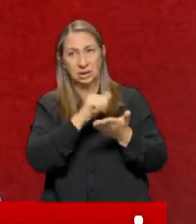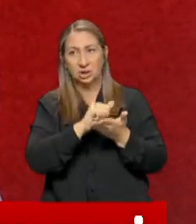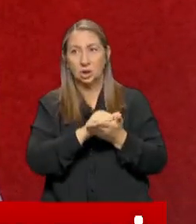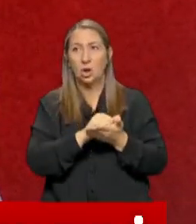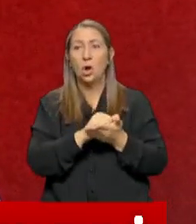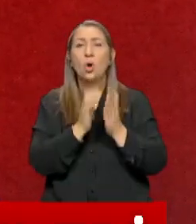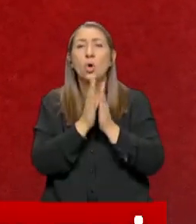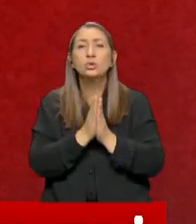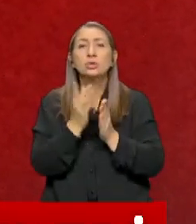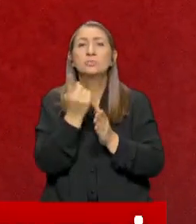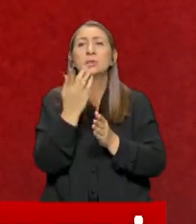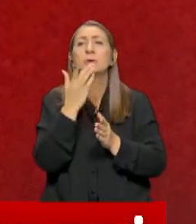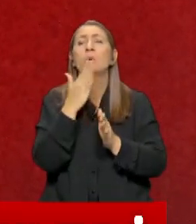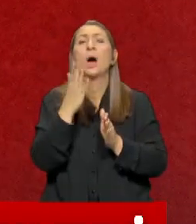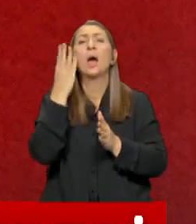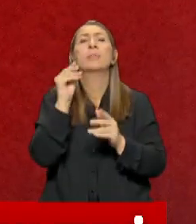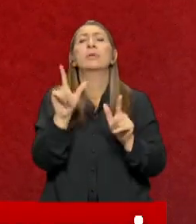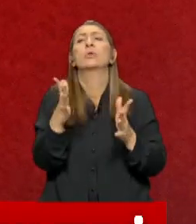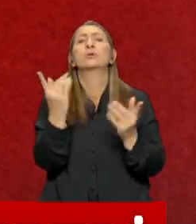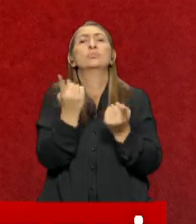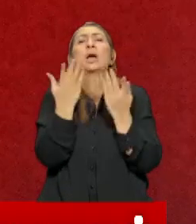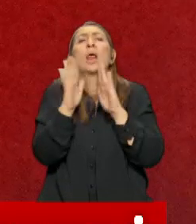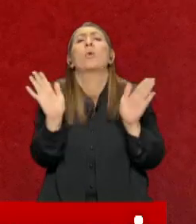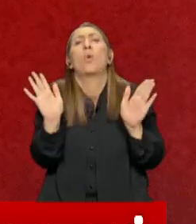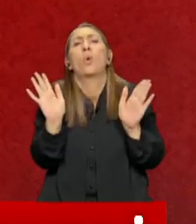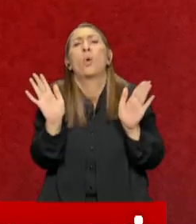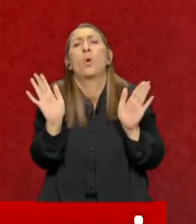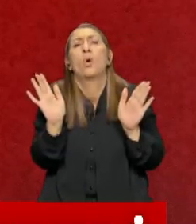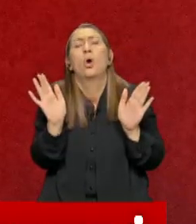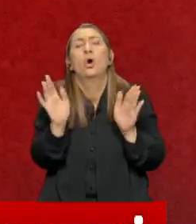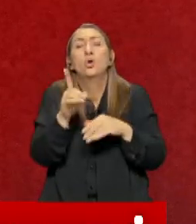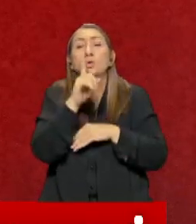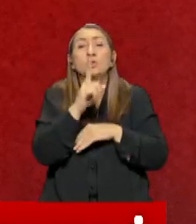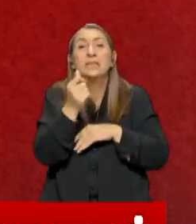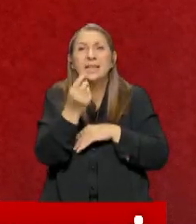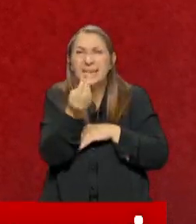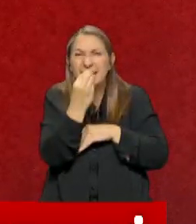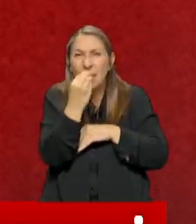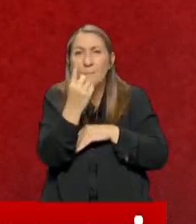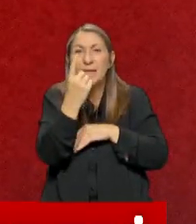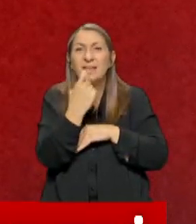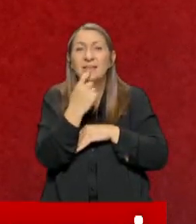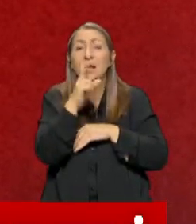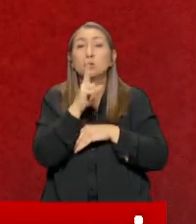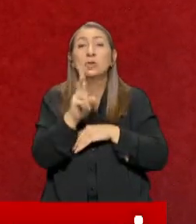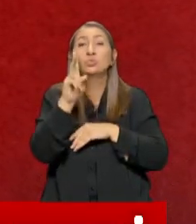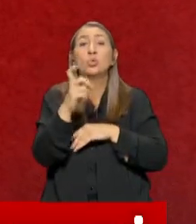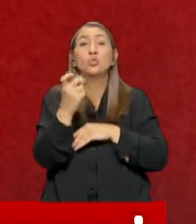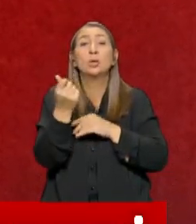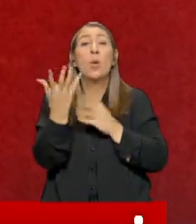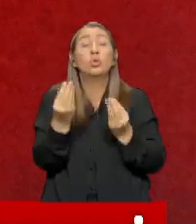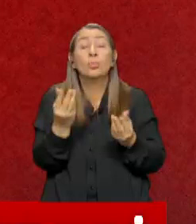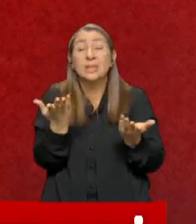özre falan gerek yok anlamaya da gerek yok hiçbir şeye gerek yok 100 liralık gıda bir yılda nasıl 279 lira oldu